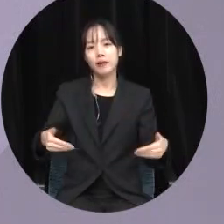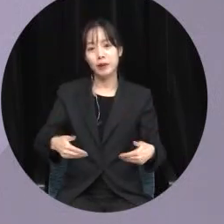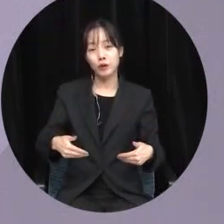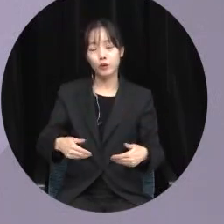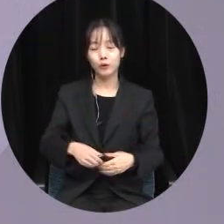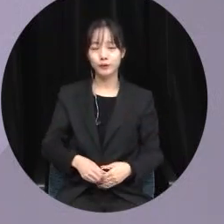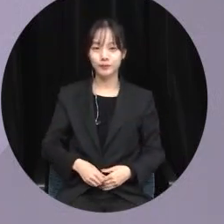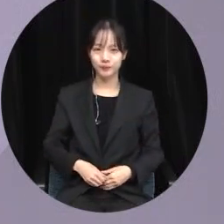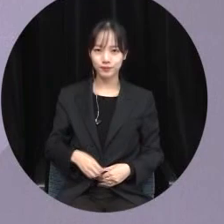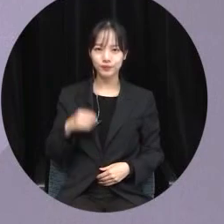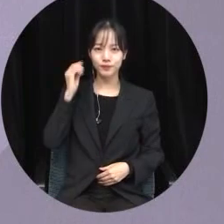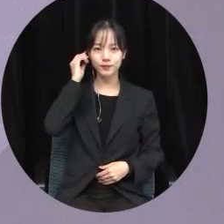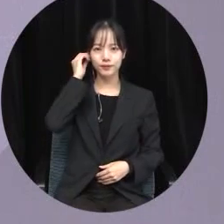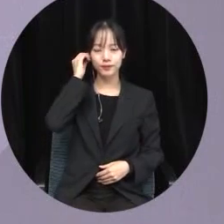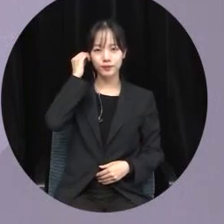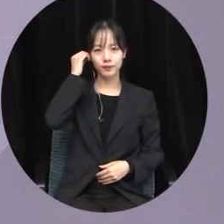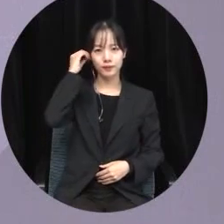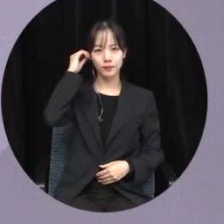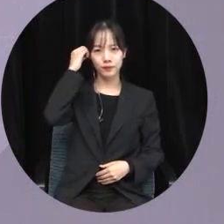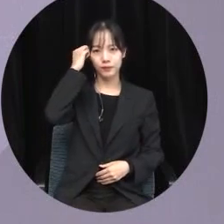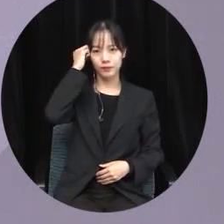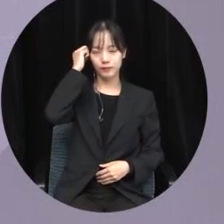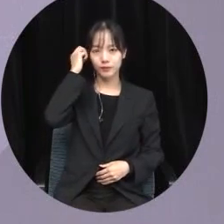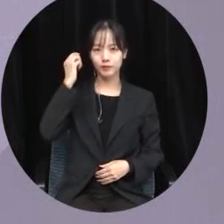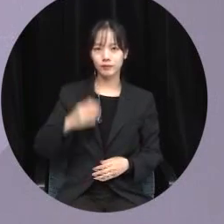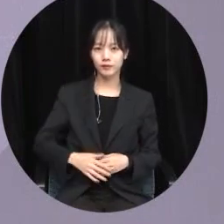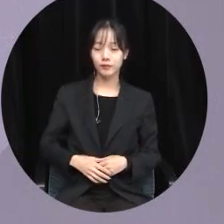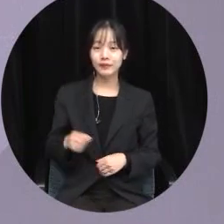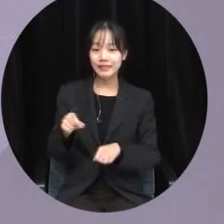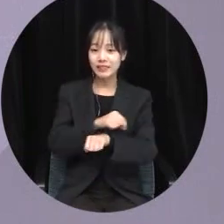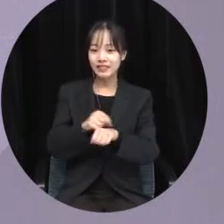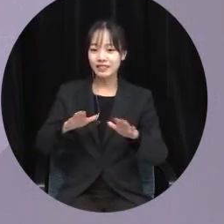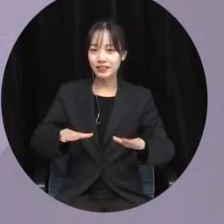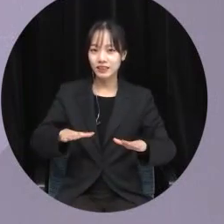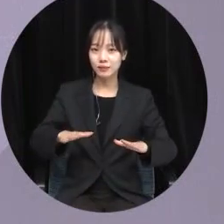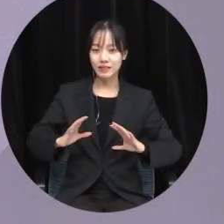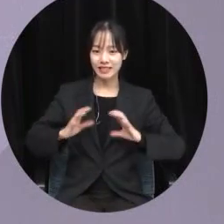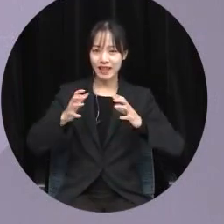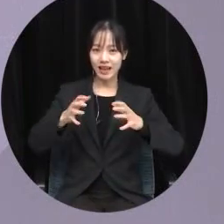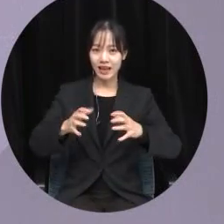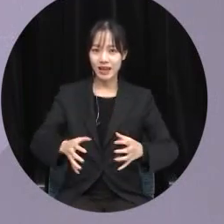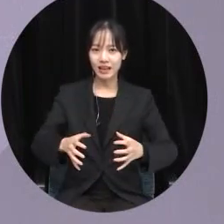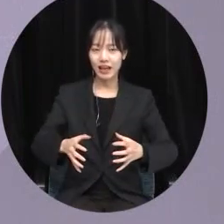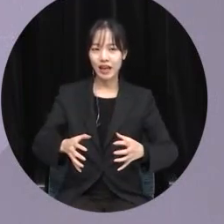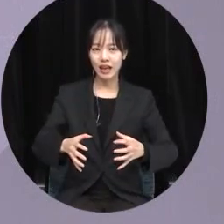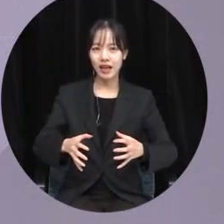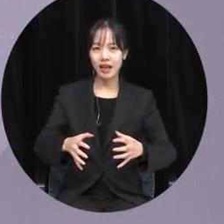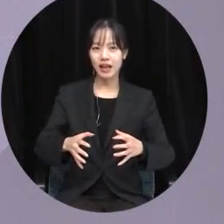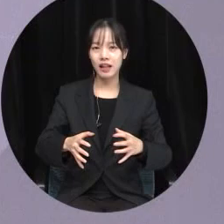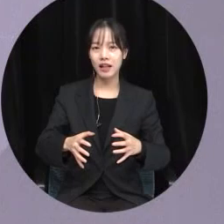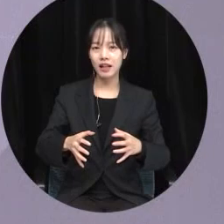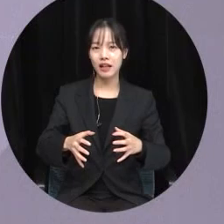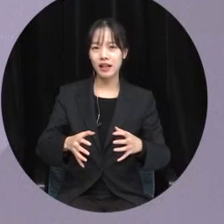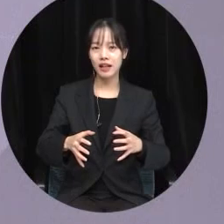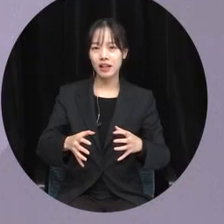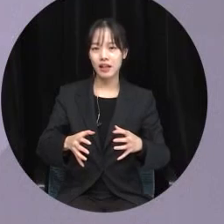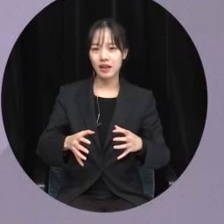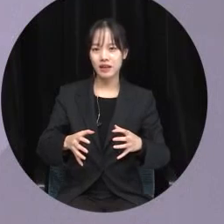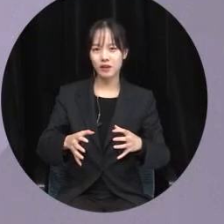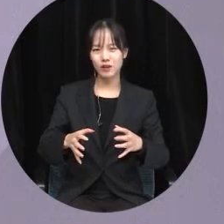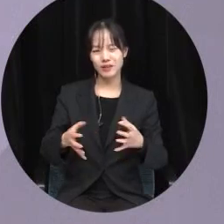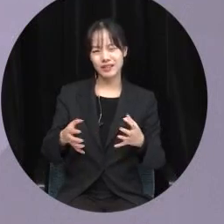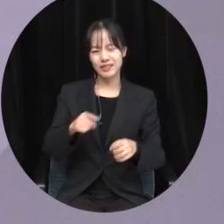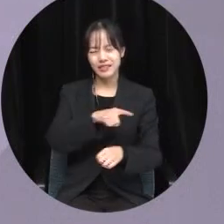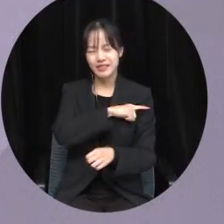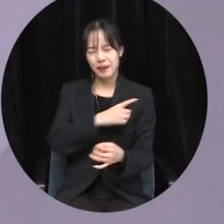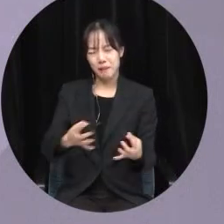이렇게 생각을 하고요. 그 특히 우리가 세계에서 가장 비중이 높은 계층이 자영업, 소상공인